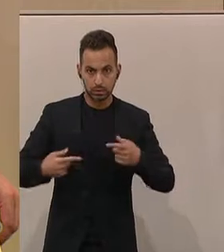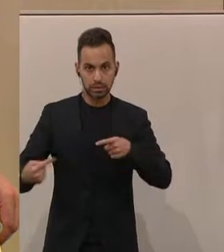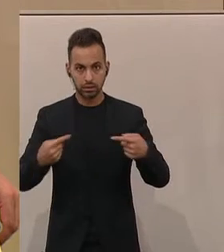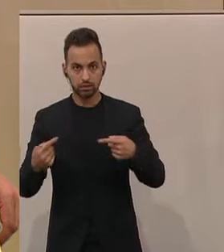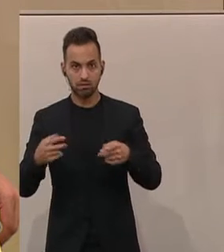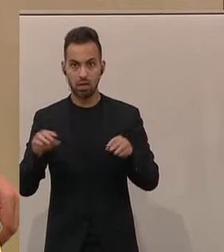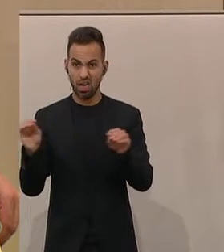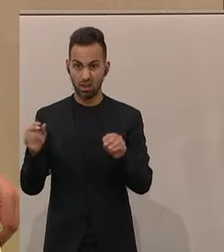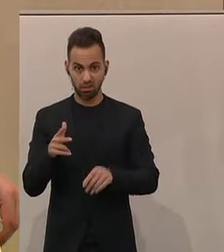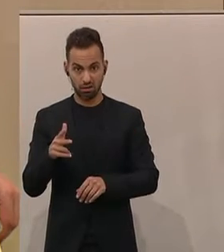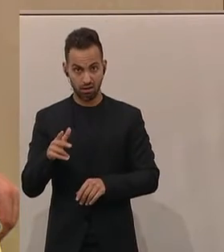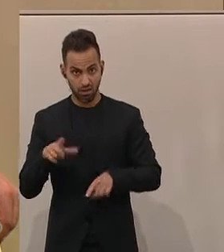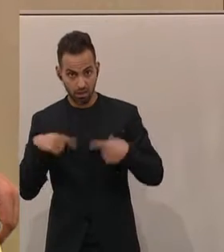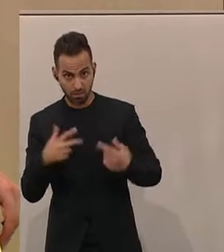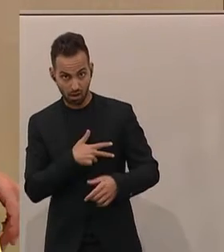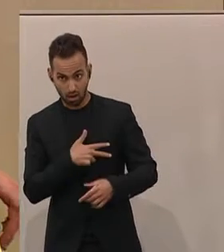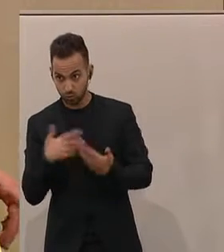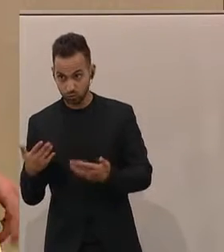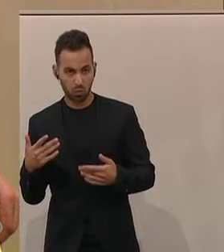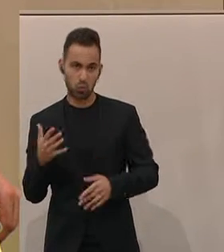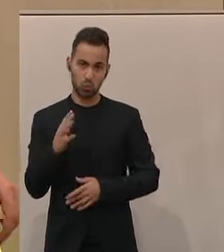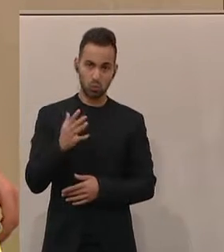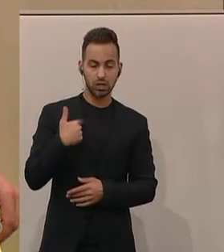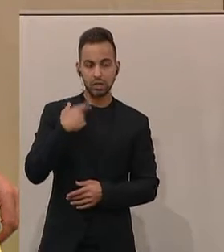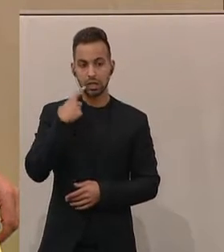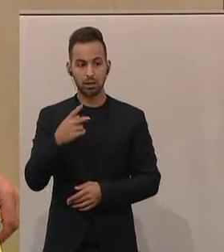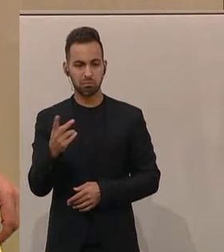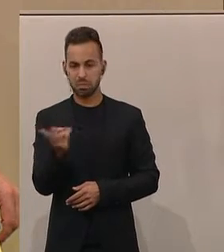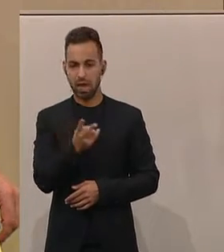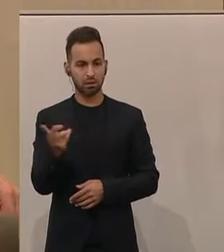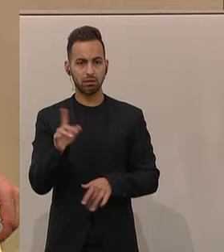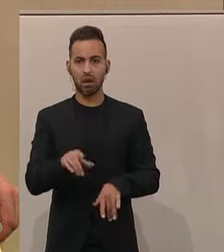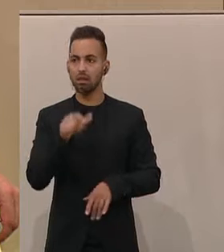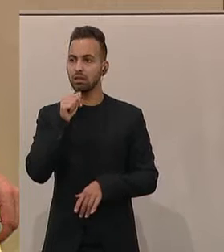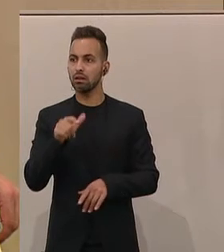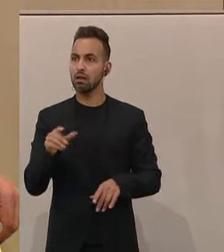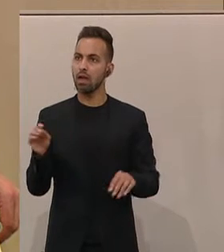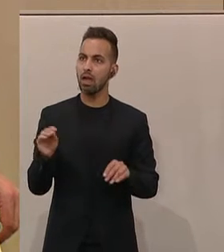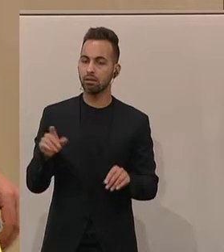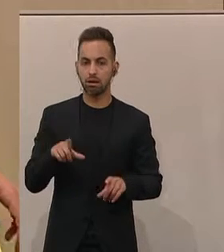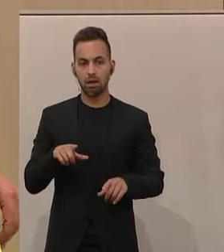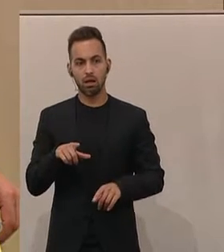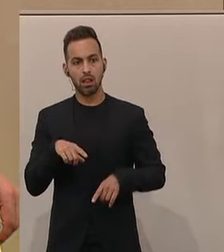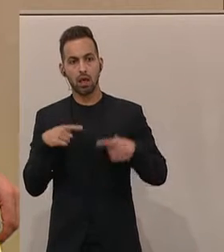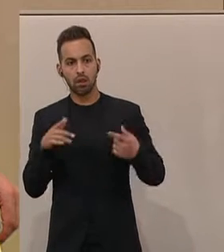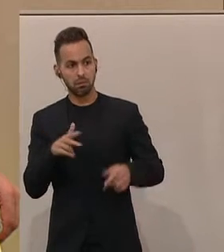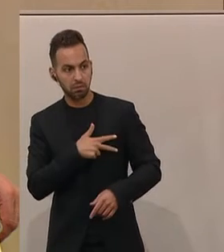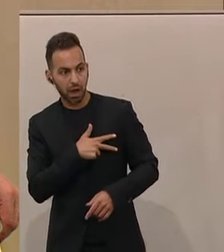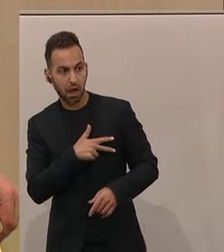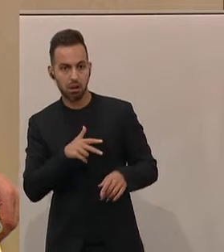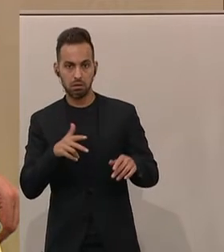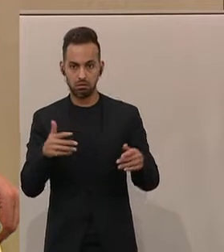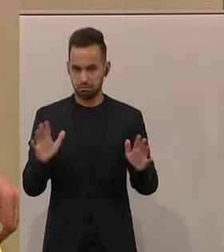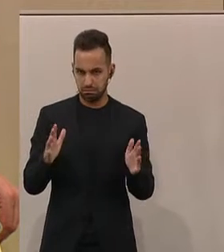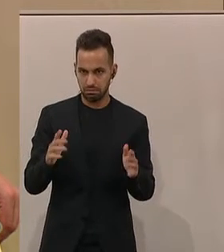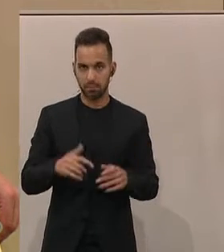nicht gerecht. Ja, ich finde, beide Seiten werden dem echten Leben nicht gerecht. Ich möchte nur zwei Beispiele